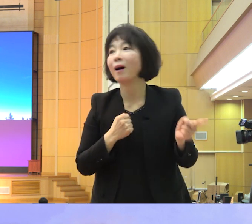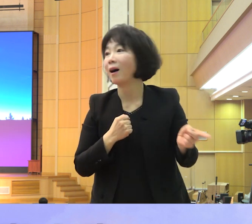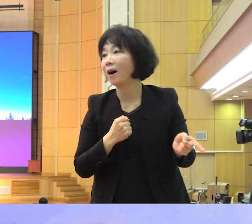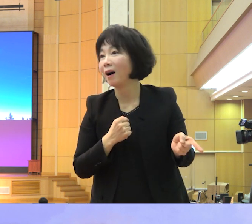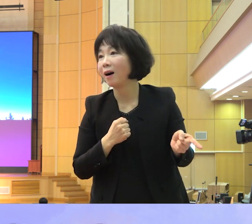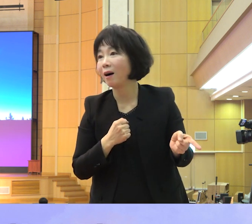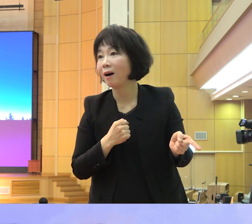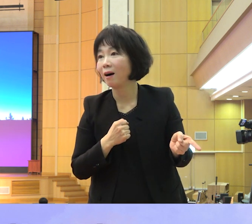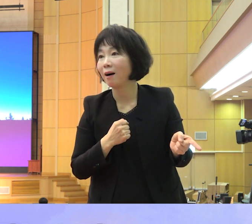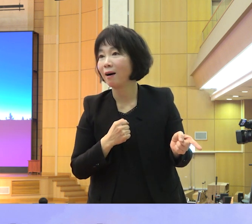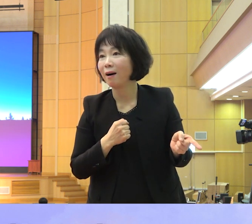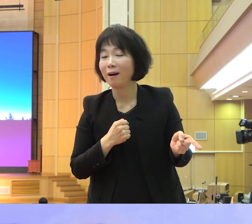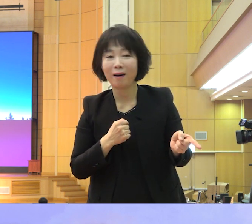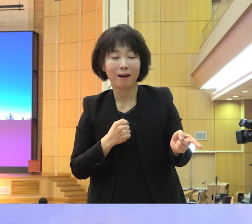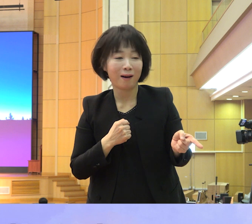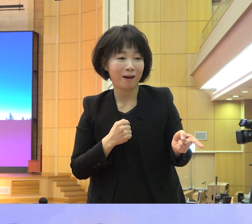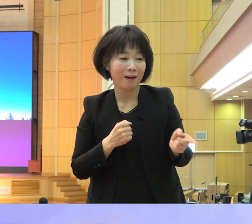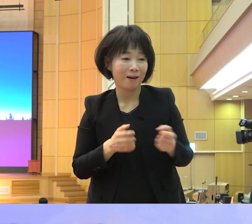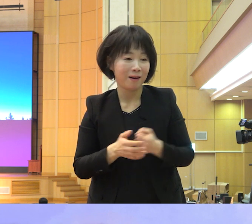덮일까 바라고